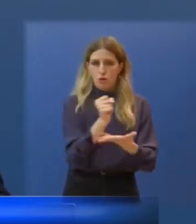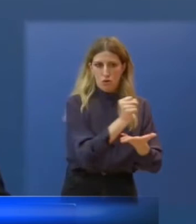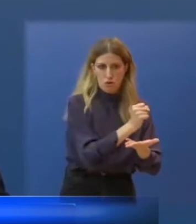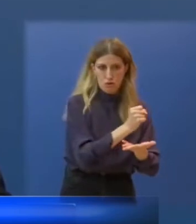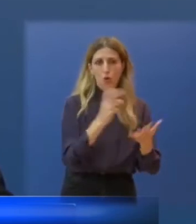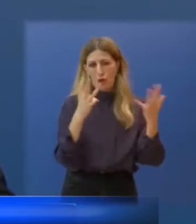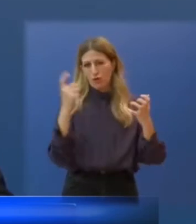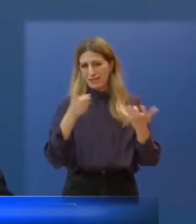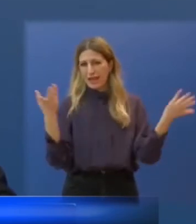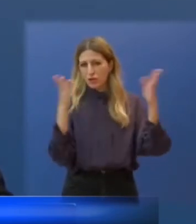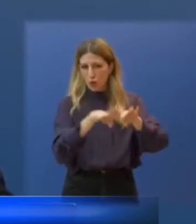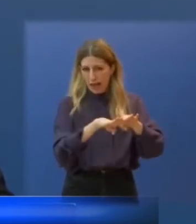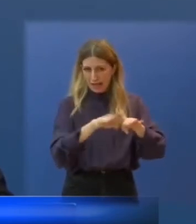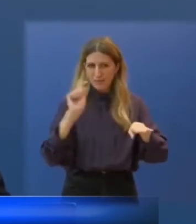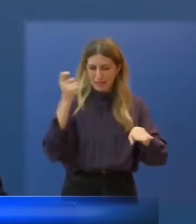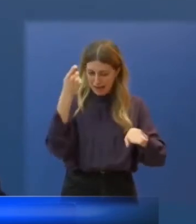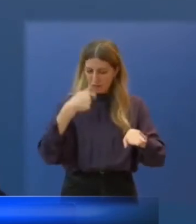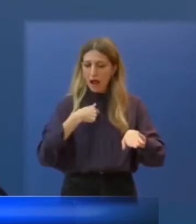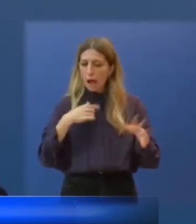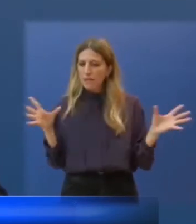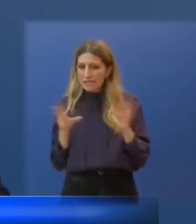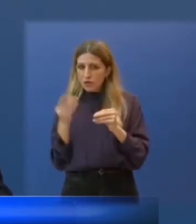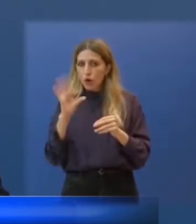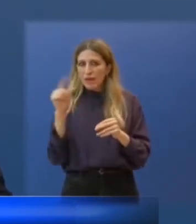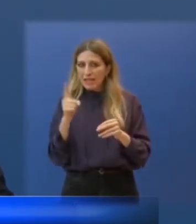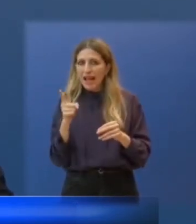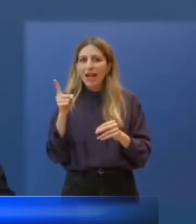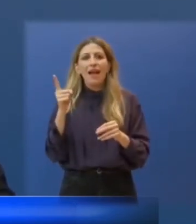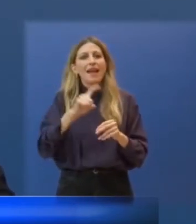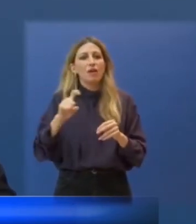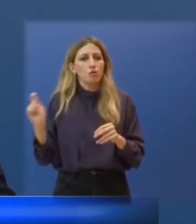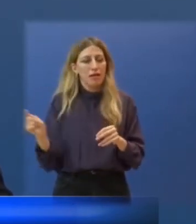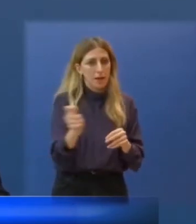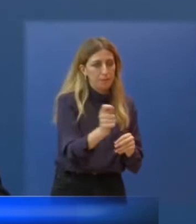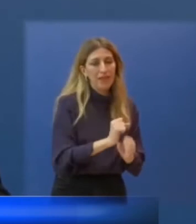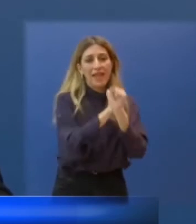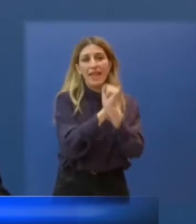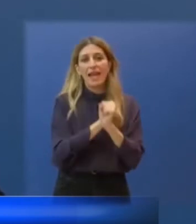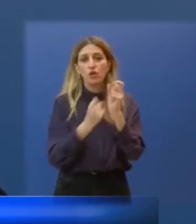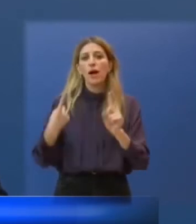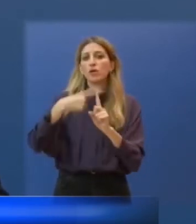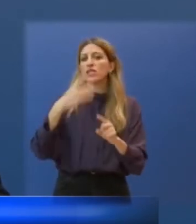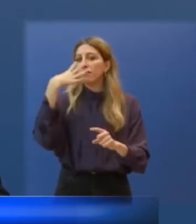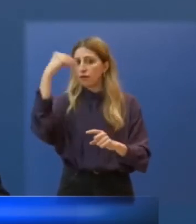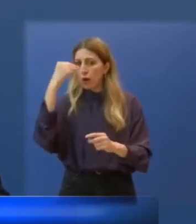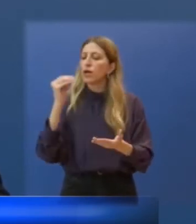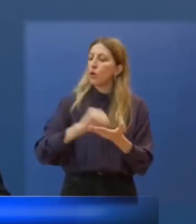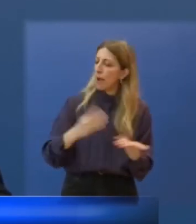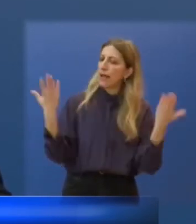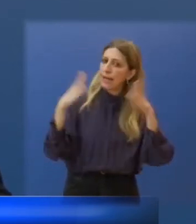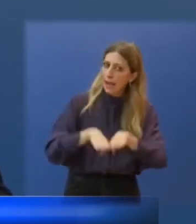αυτό να συμψηφίζεται με τον επόμενο λογαριασμό του ηλεκτρικού ρεύματος. Για τον Ιανουάριο και τον Φεβρουάριο καλύπτεται το 50% της